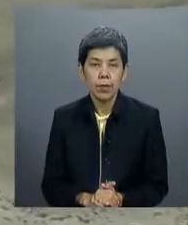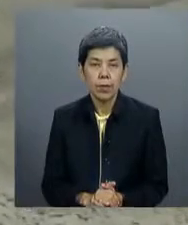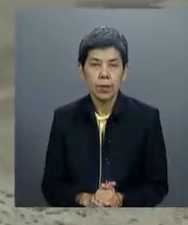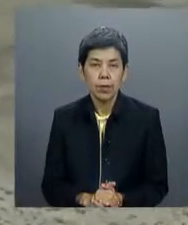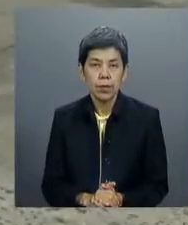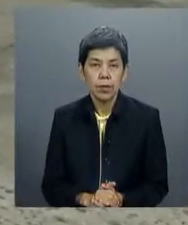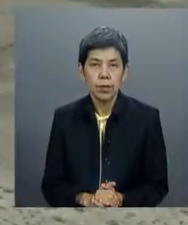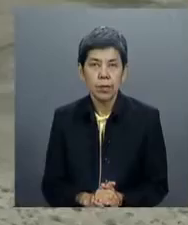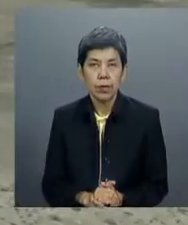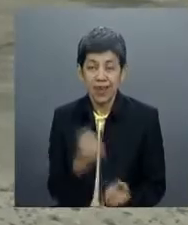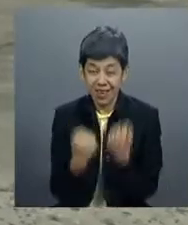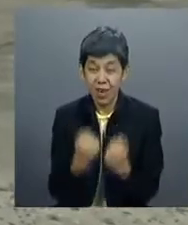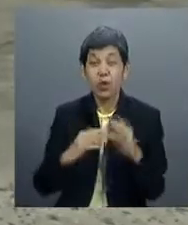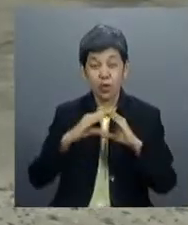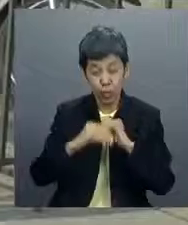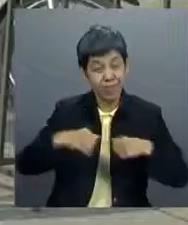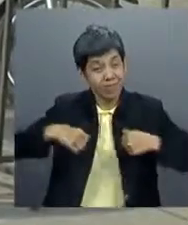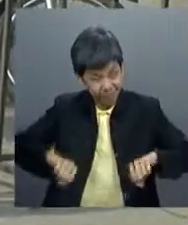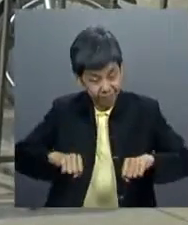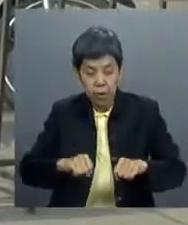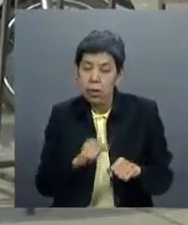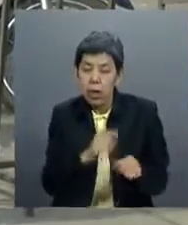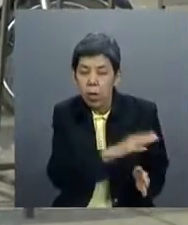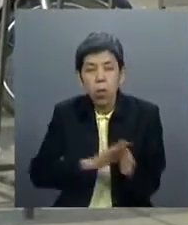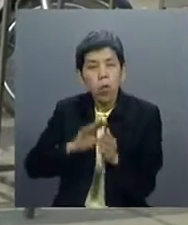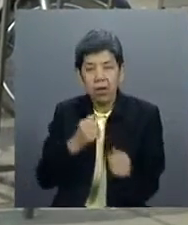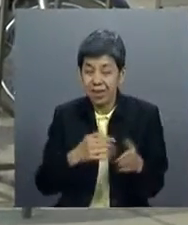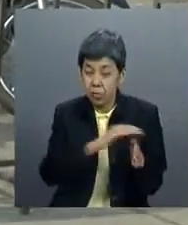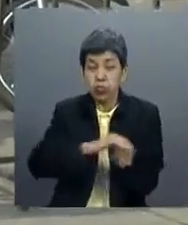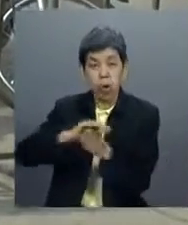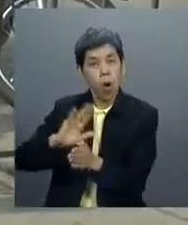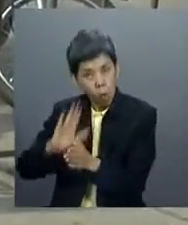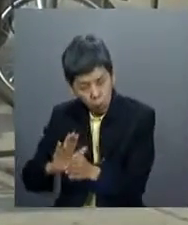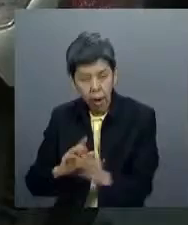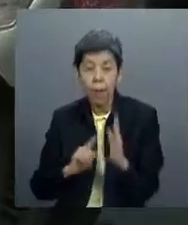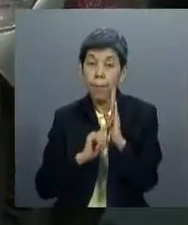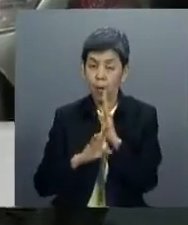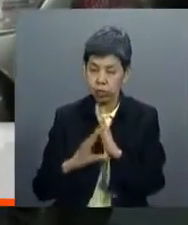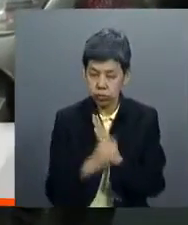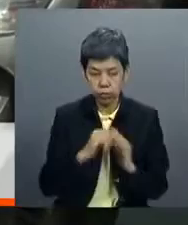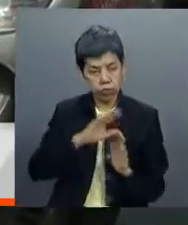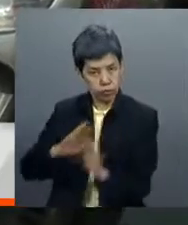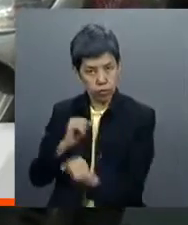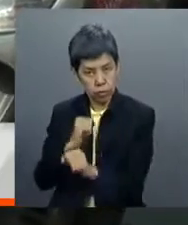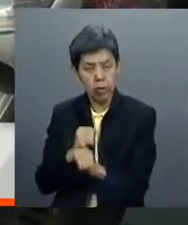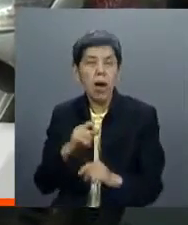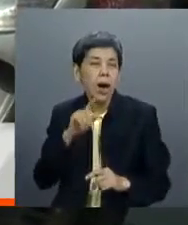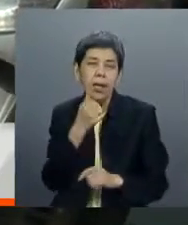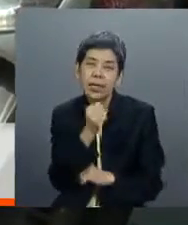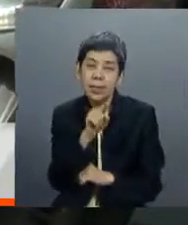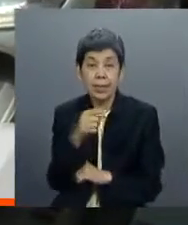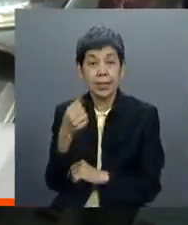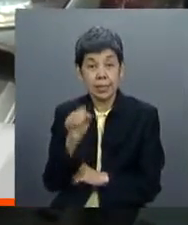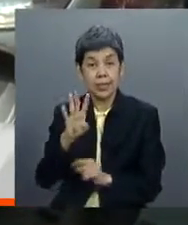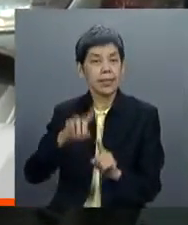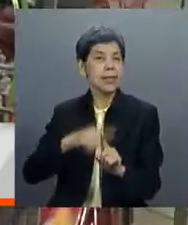ส่วนนี้เป็นรถยนต์และจักรยานยนต์ของกลางจำนวนหนึ่งที่ตำรวจภูธรเมืองบุรีรัมย์ตรวจยึดได้ในช่วงวันที่11ถึง